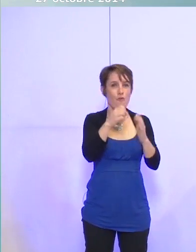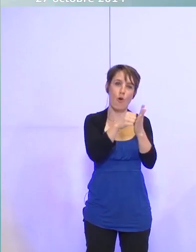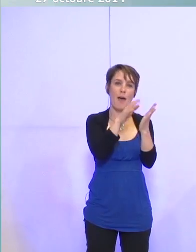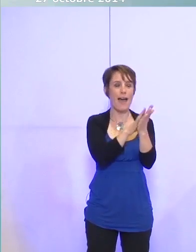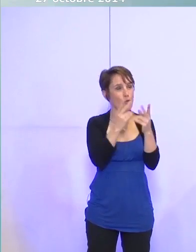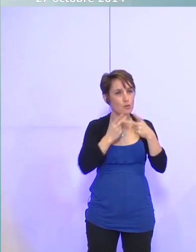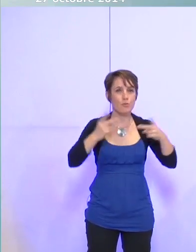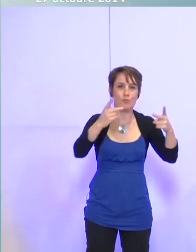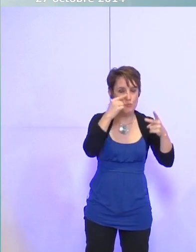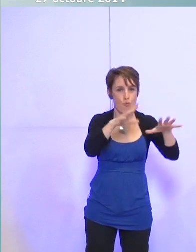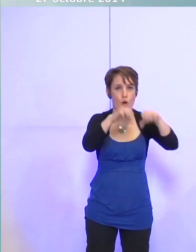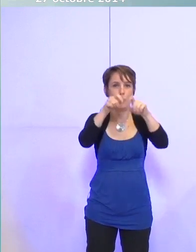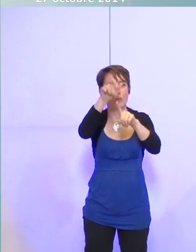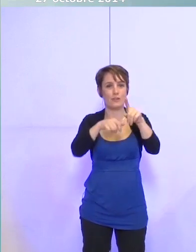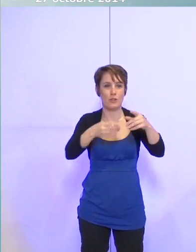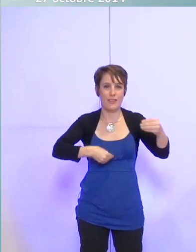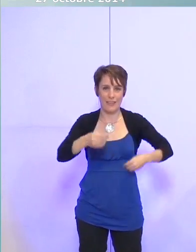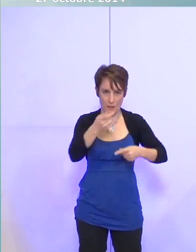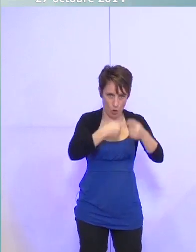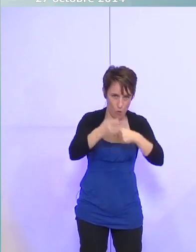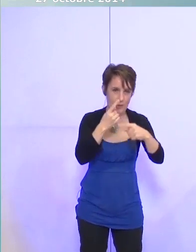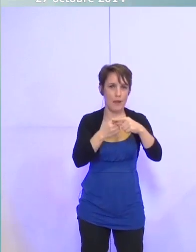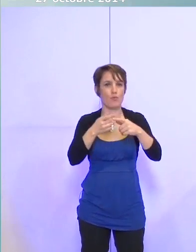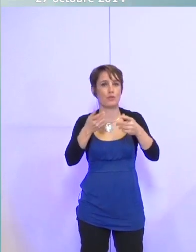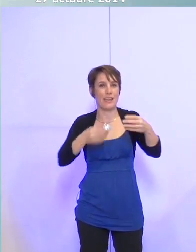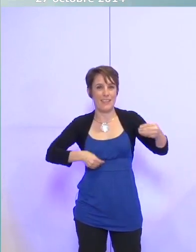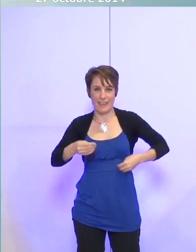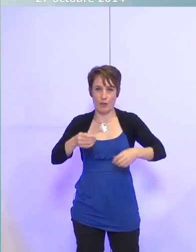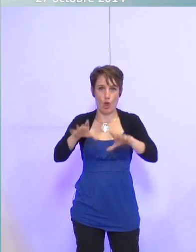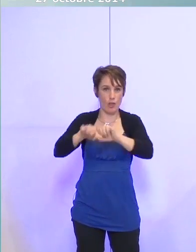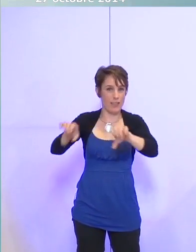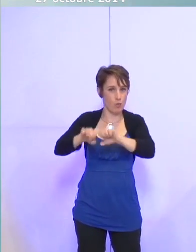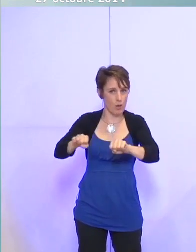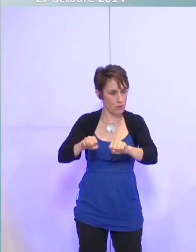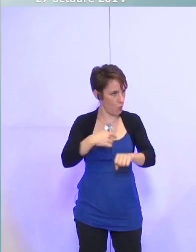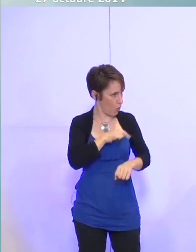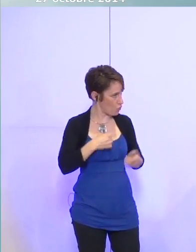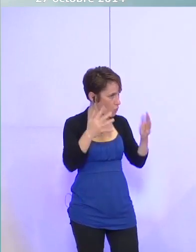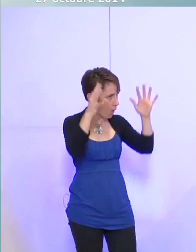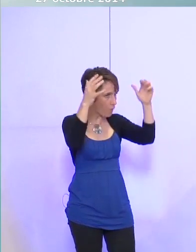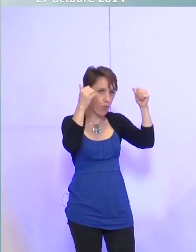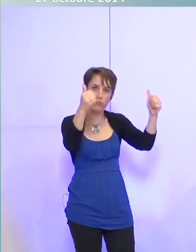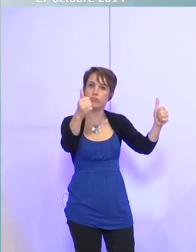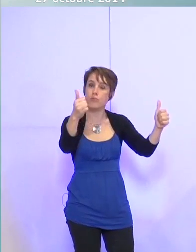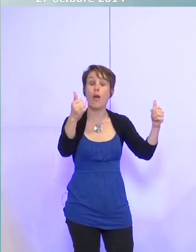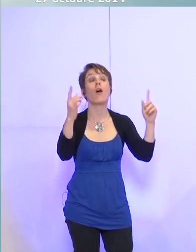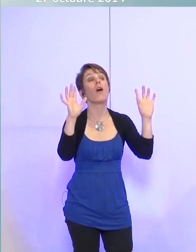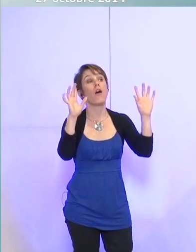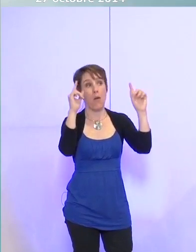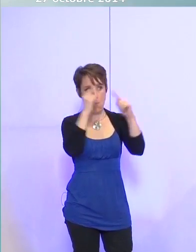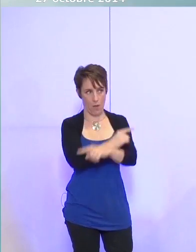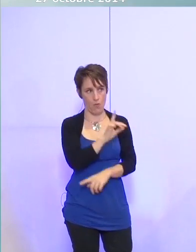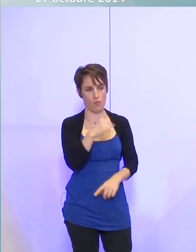et un directeur d'exploitation. On applaudit des deux mains. Par contre, il nous semble trop facile d'utiliser